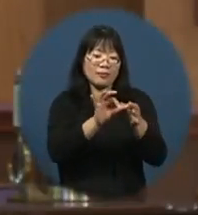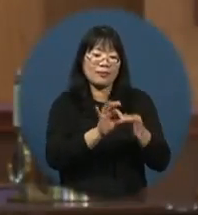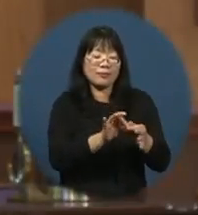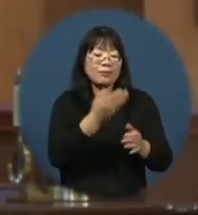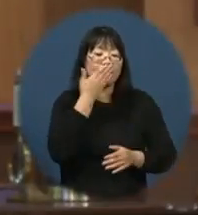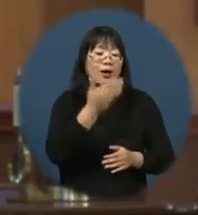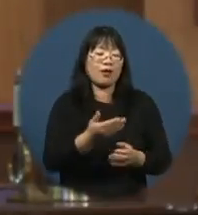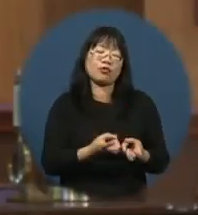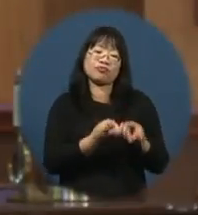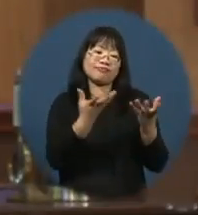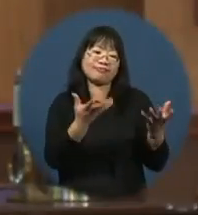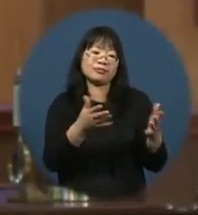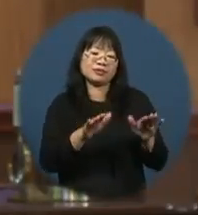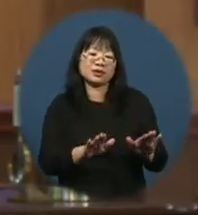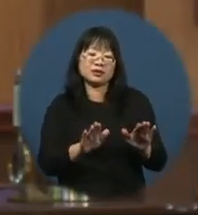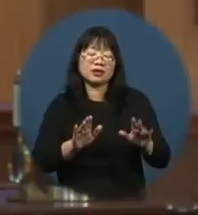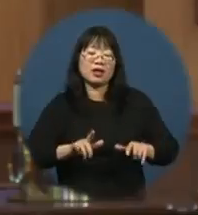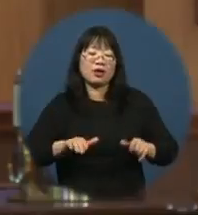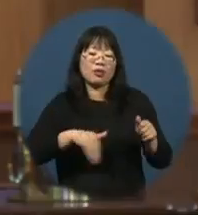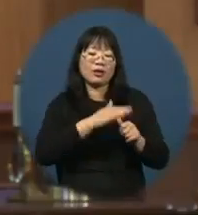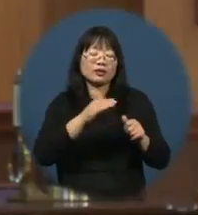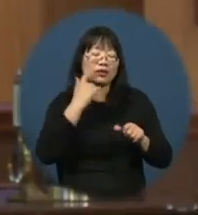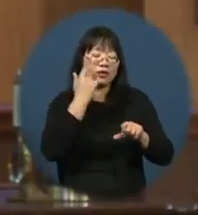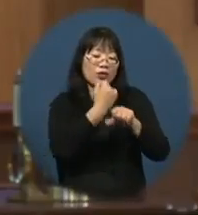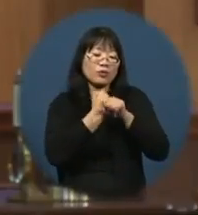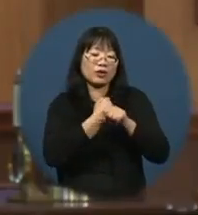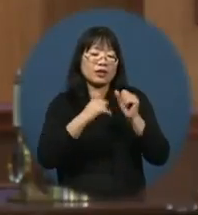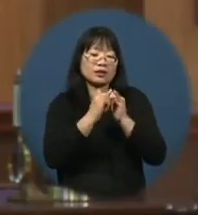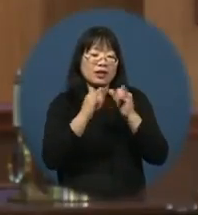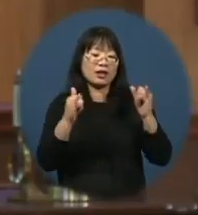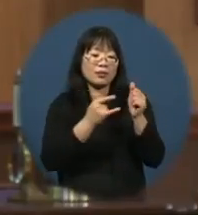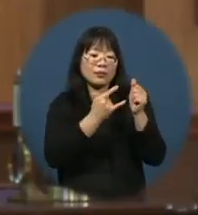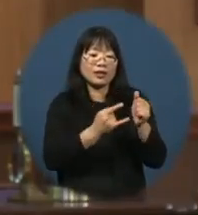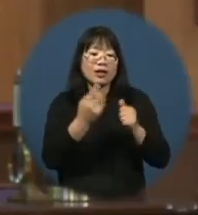네. 그런데 이 지구 환경 연구하시는 분들께서